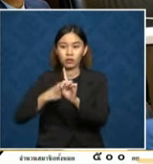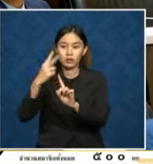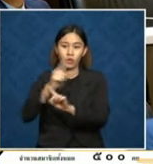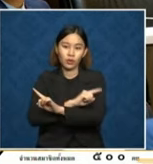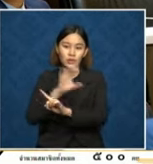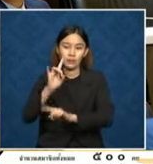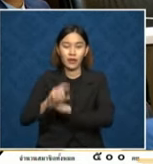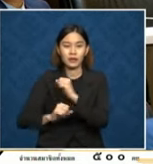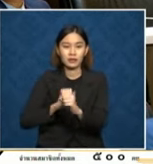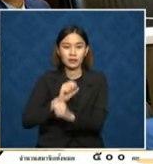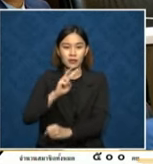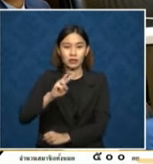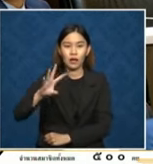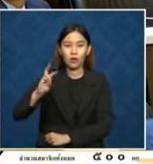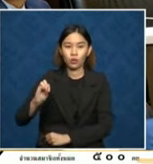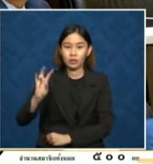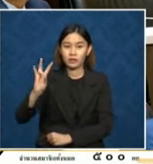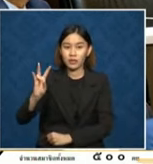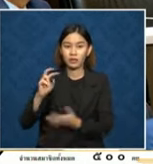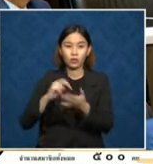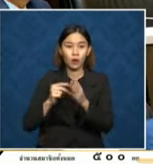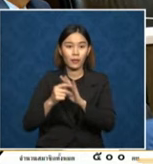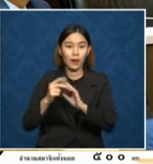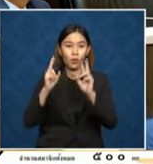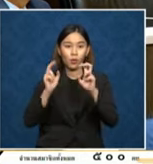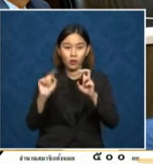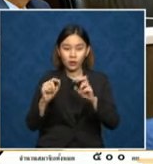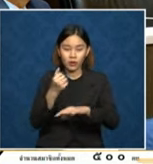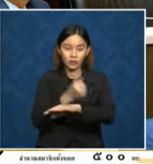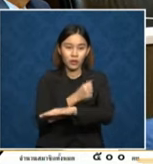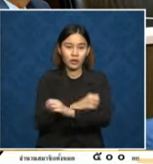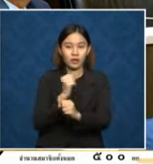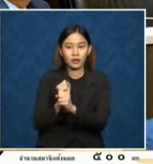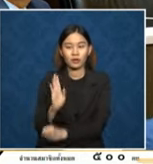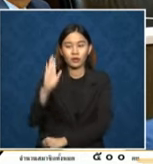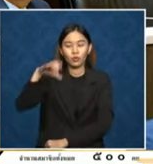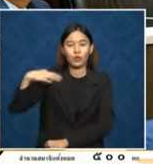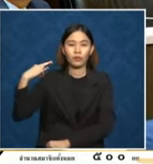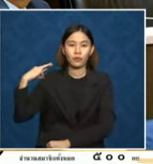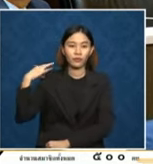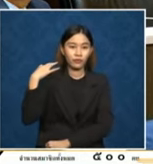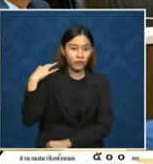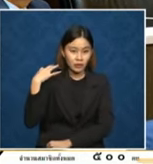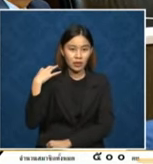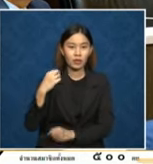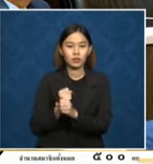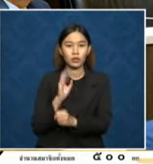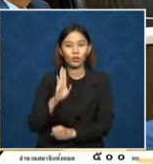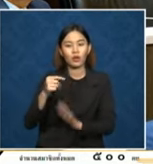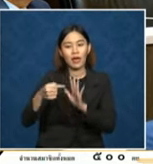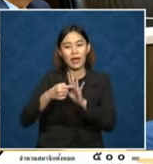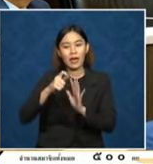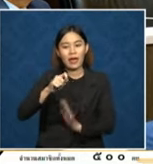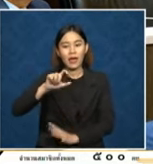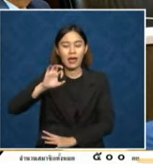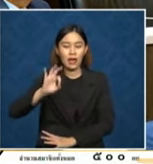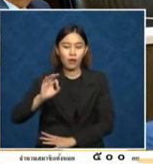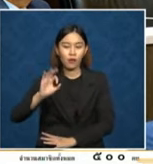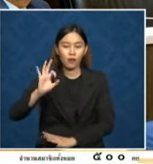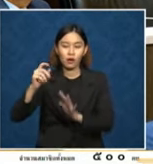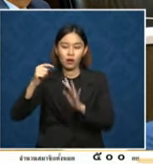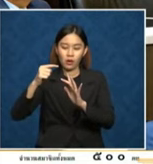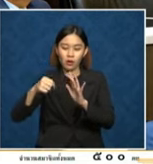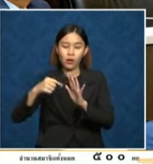ภาพันธ์2567ก็คือเรื่องลูกจ้างบริษัทบอดี้แฟชั่น ลูกจ้างบริษัทแอลฟาสปินนิ่งลูกจ้าง